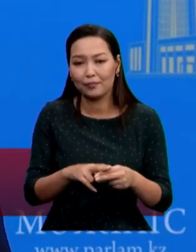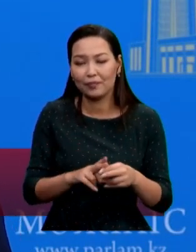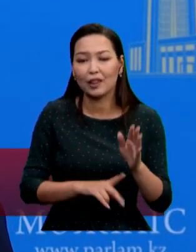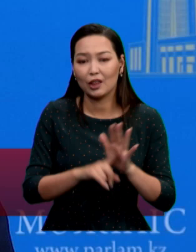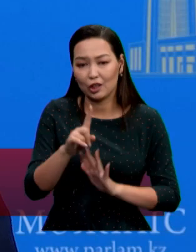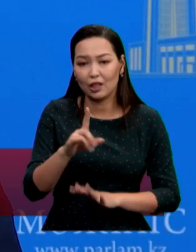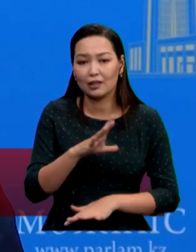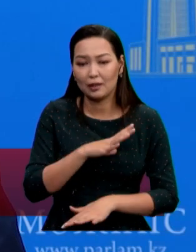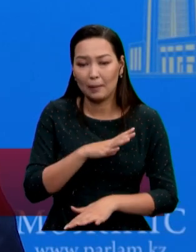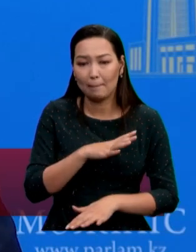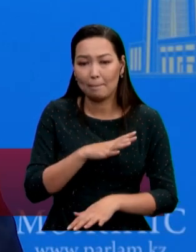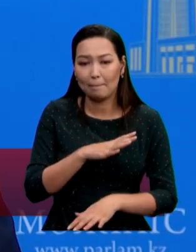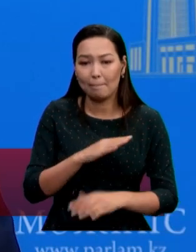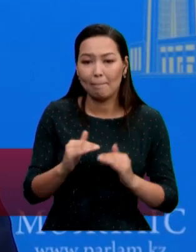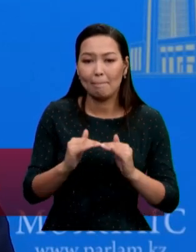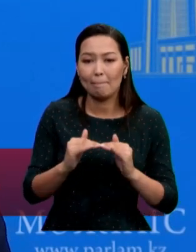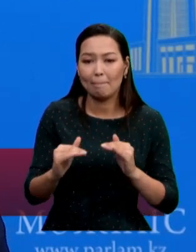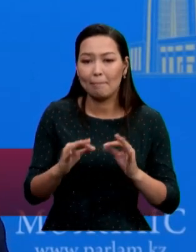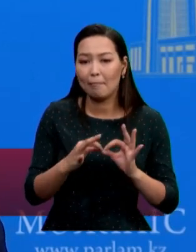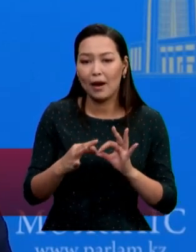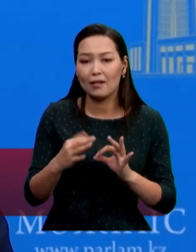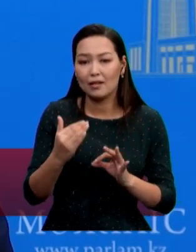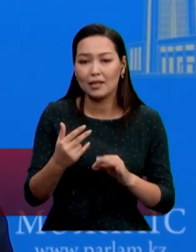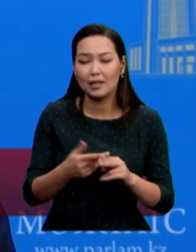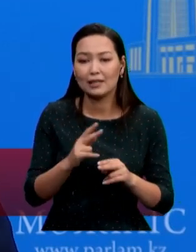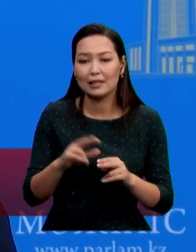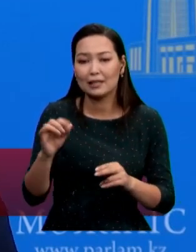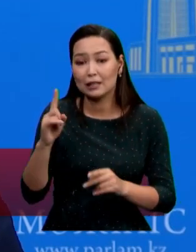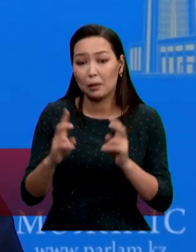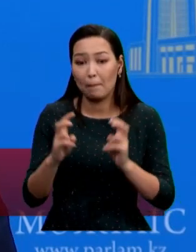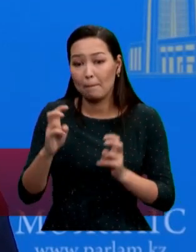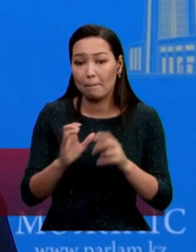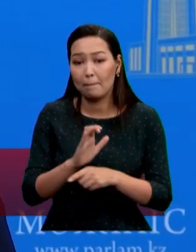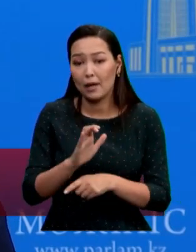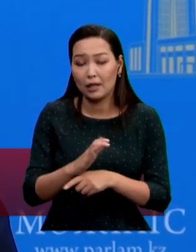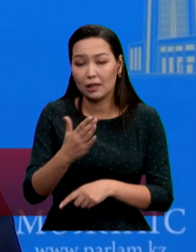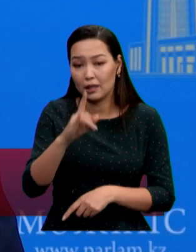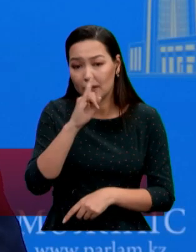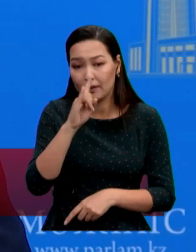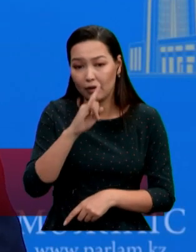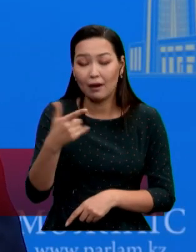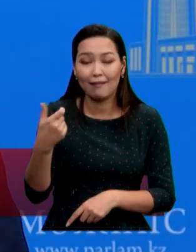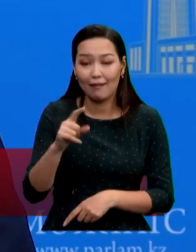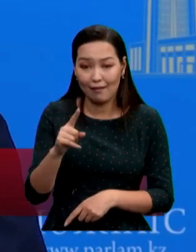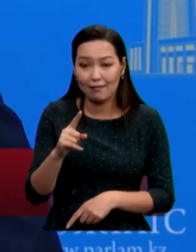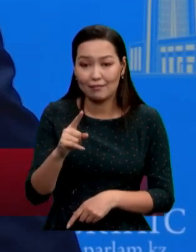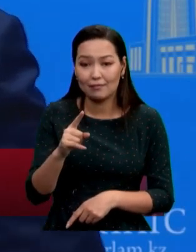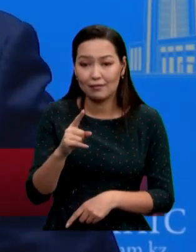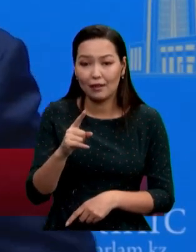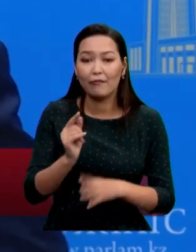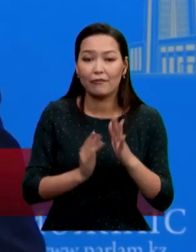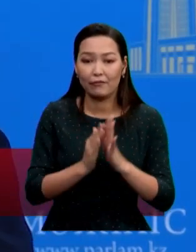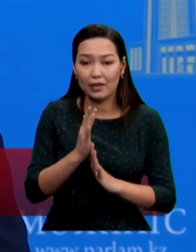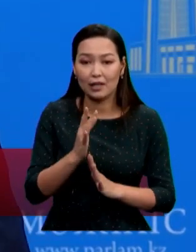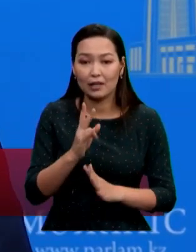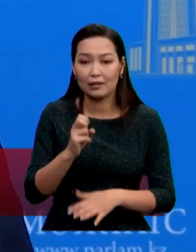изначально баланс, который вот исходит из производства сжиженного нефтяного газа, вырос